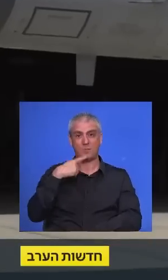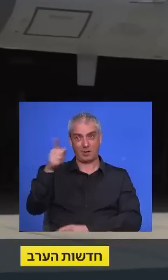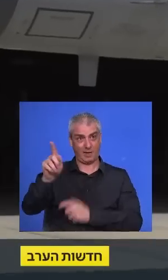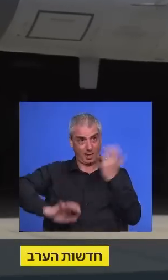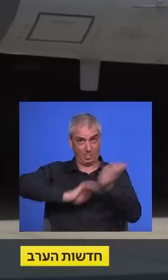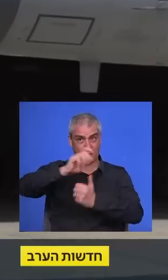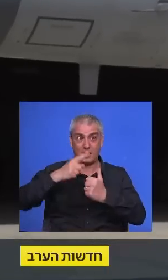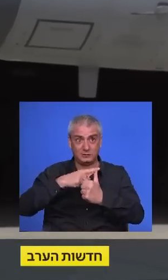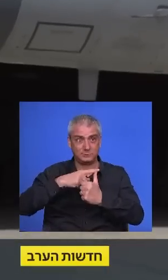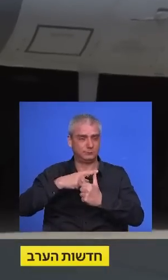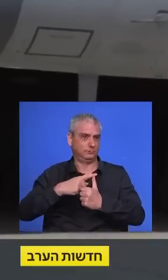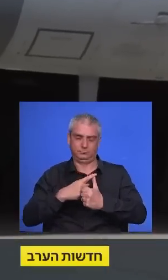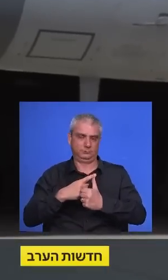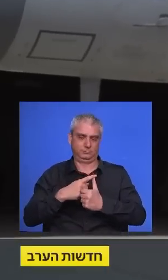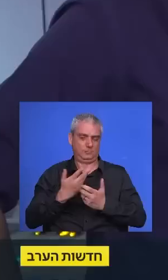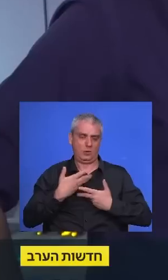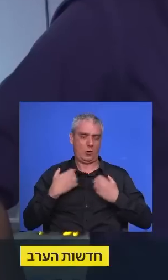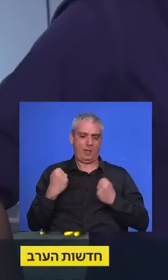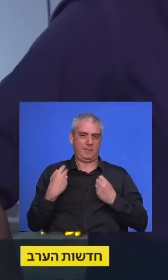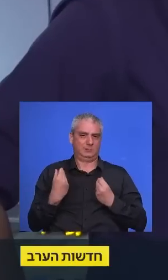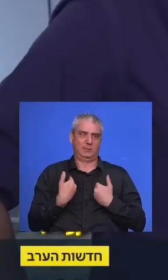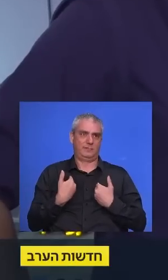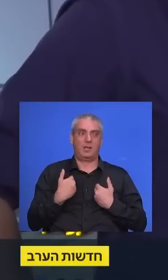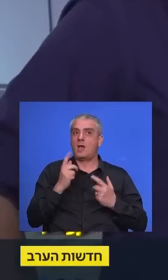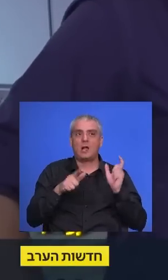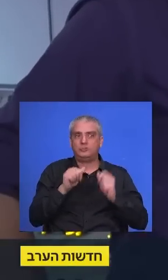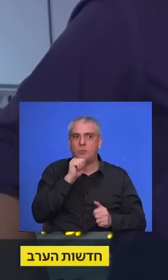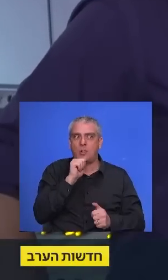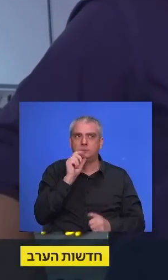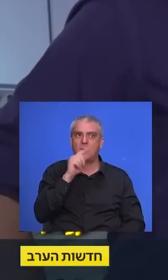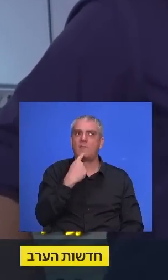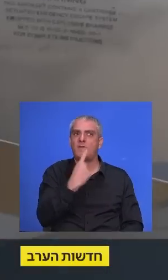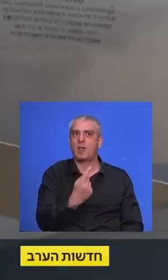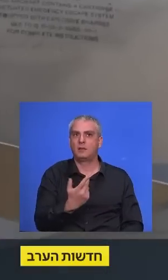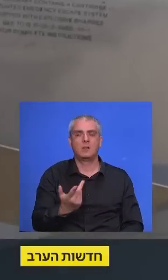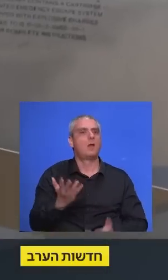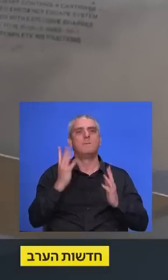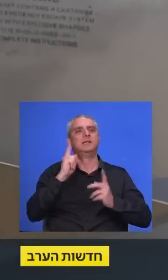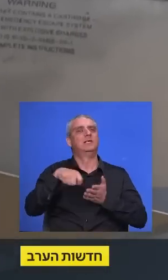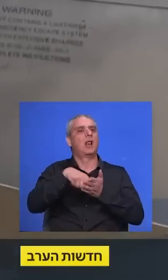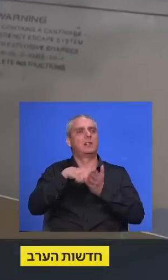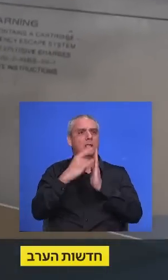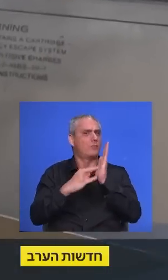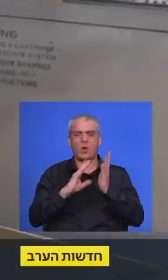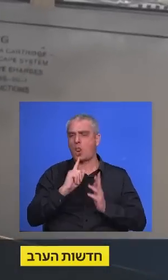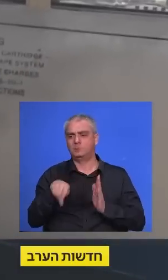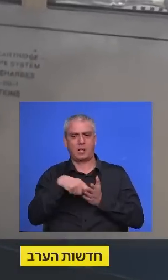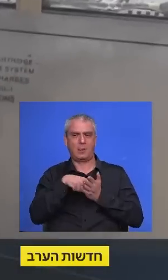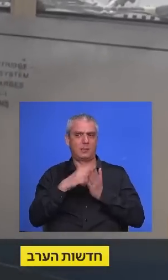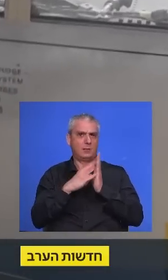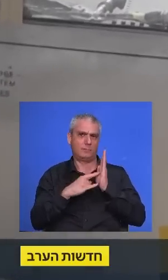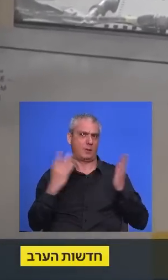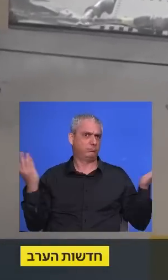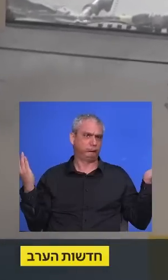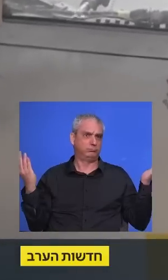אנרכיסטים, אין ספק שזה לא מחזק את הדברים. אנשים לא מתיימרים לבוא ולהגיד מה צריך לתקן בחקיקה ומה לא צריך לתקן בחקיקה.